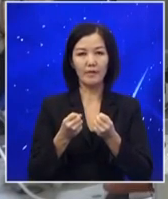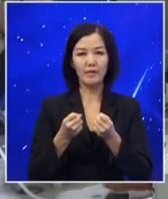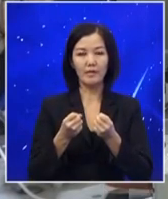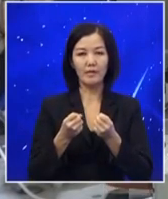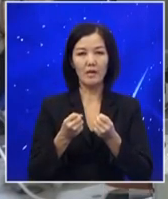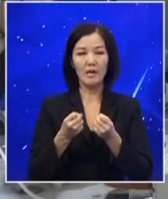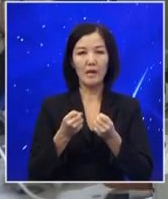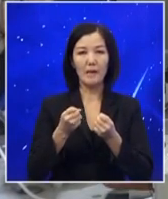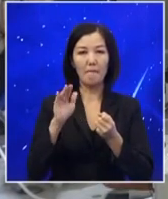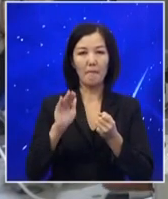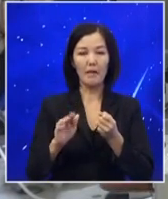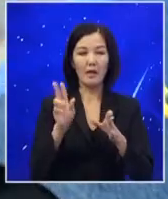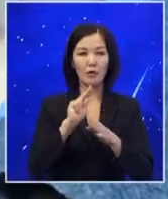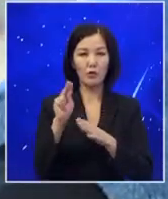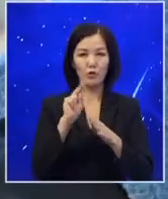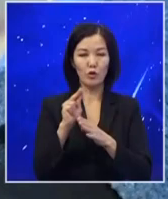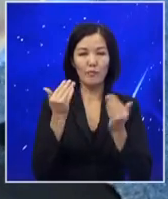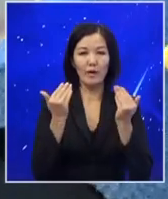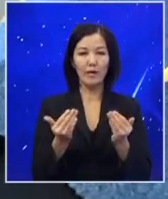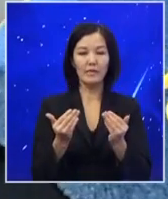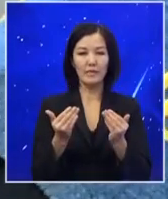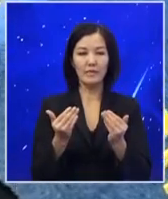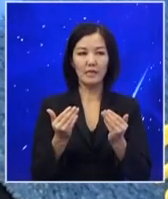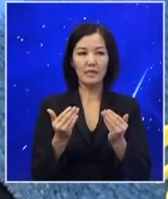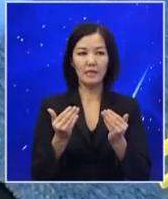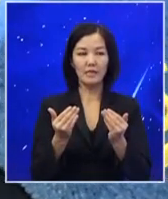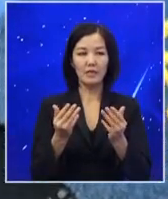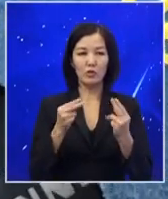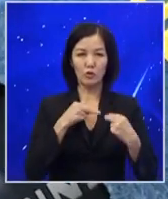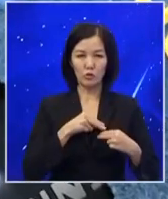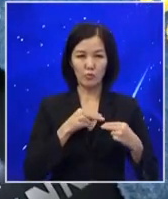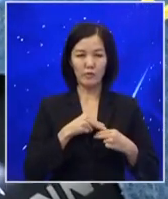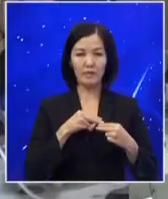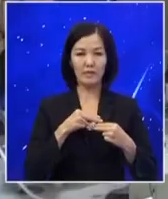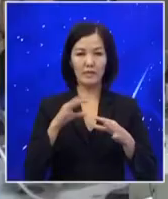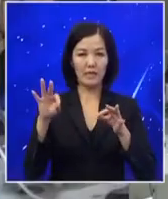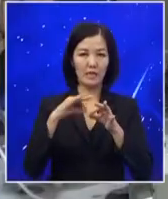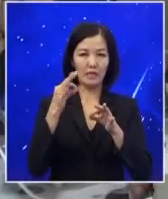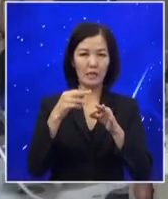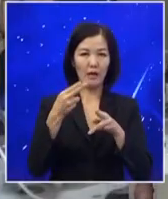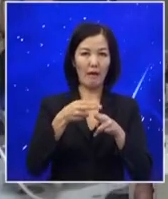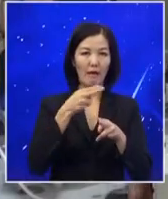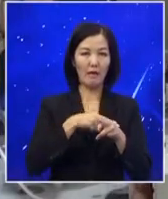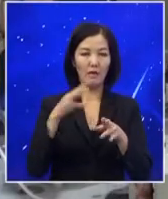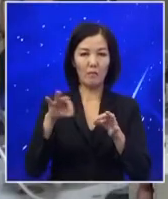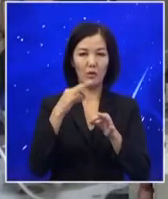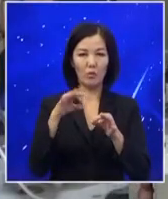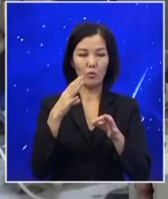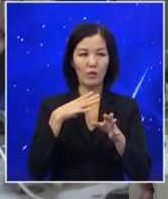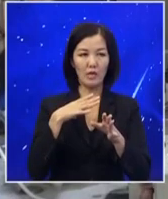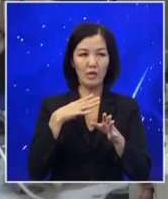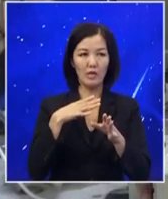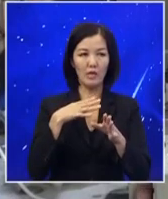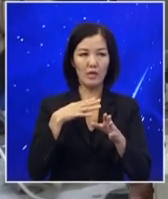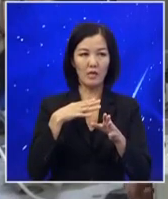алдым. Қазір ол шәкіртім істеп жатыр. Және де бұлай